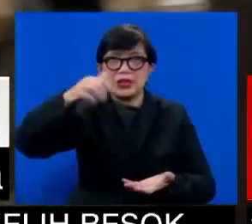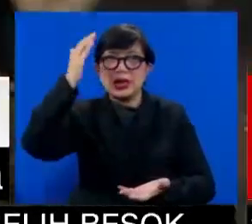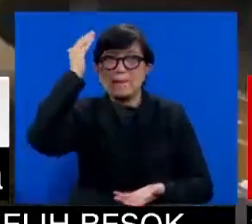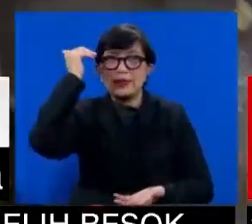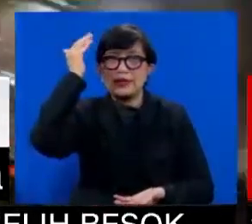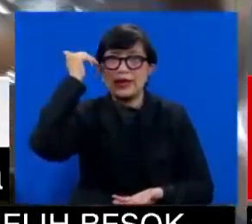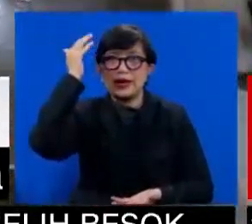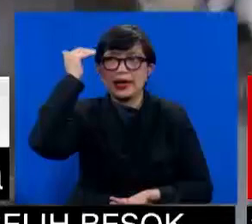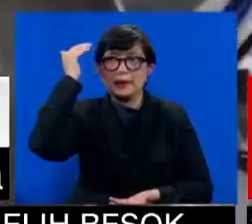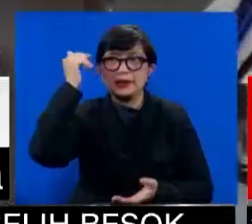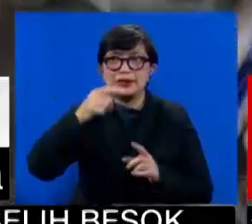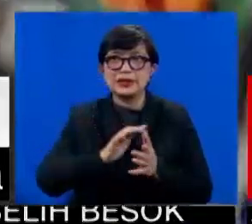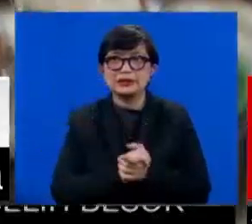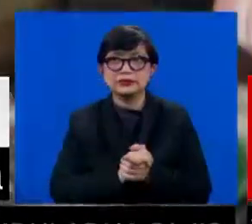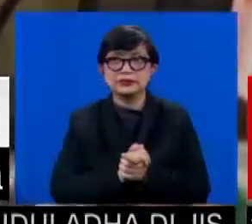Segini kurang? Ya cukup.